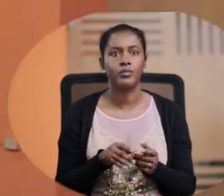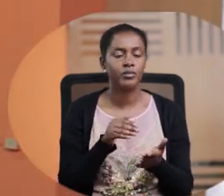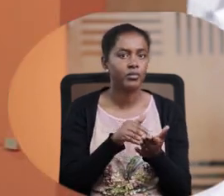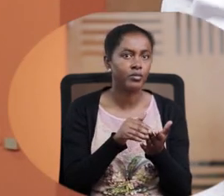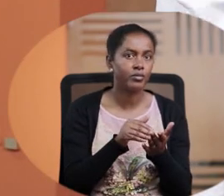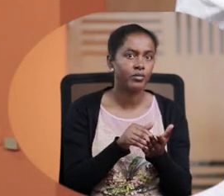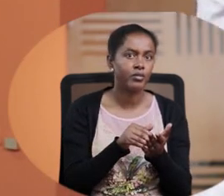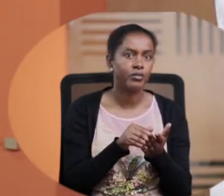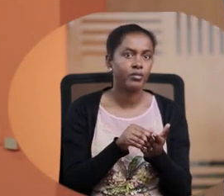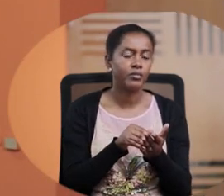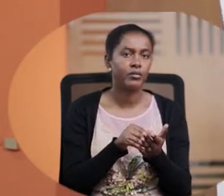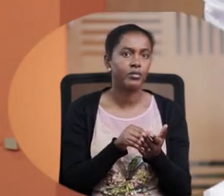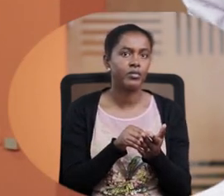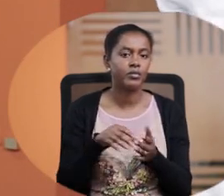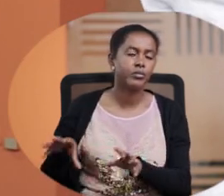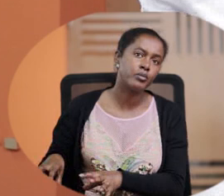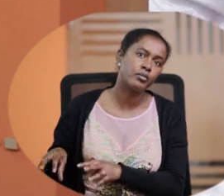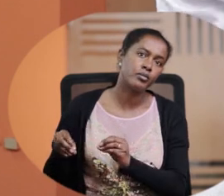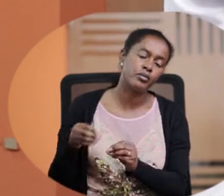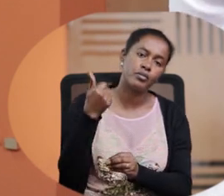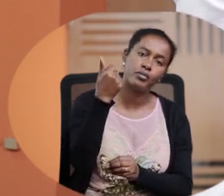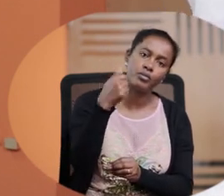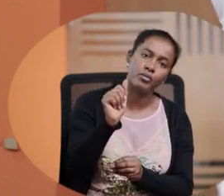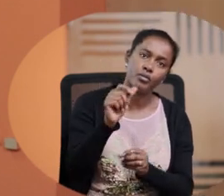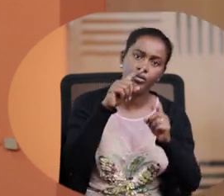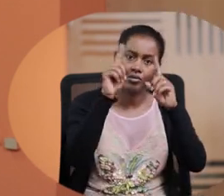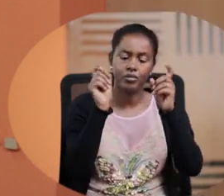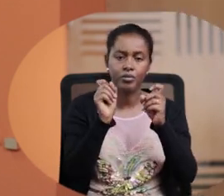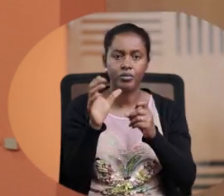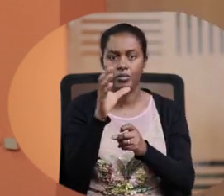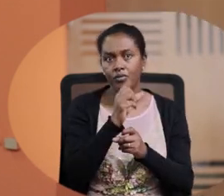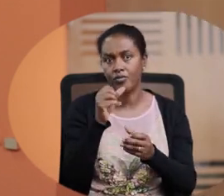deddeebi'insatu jira kanaaf barattoota 10 qormaata kana qoraman keessaa